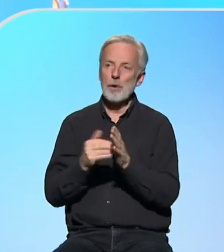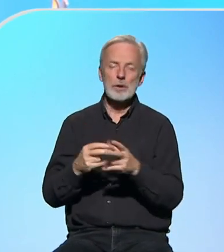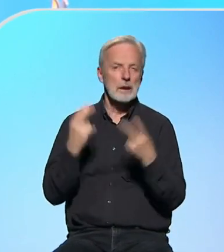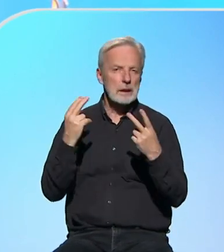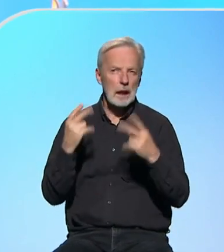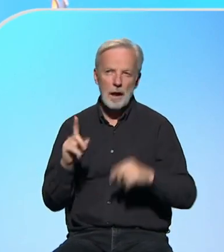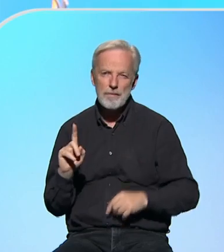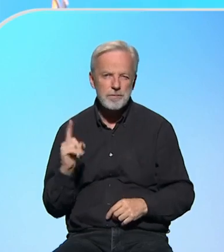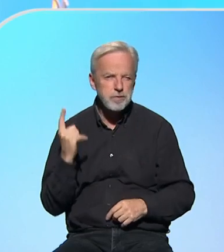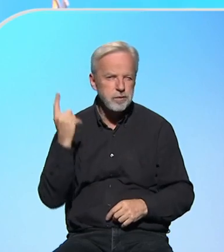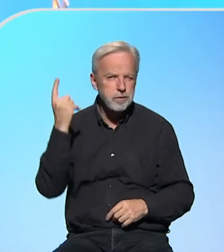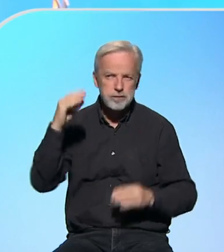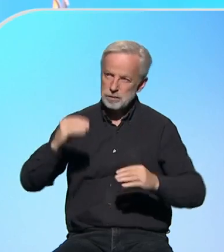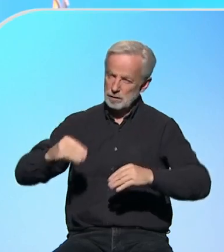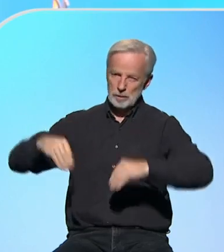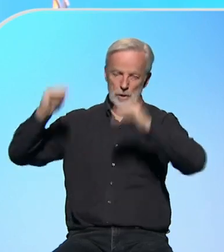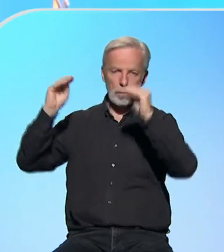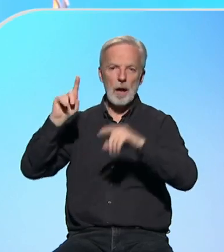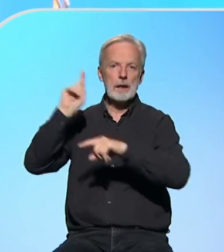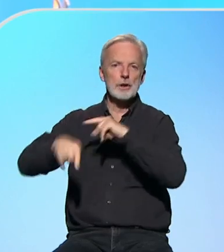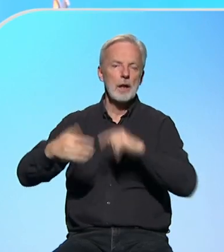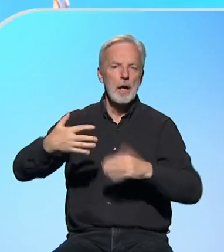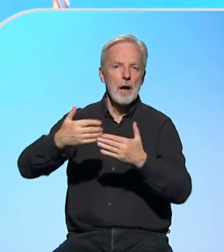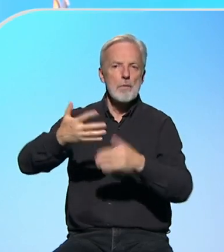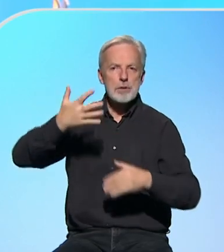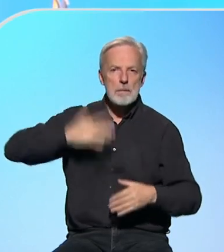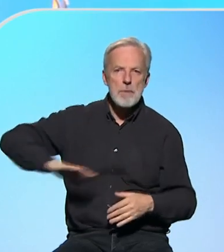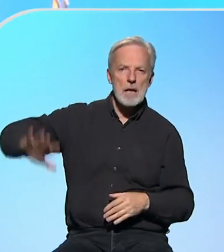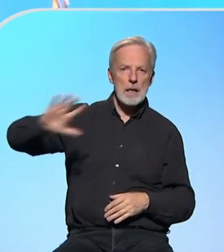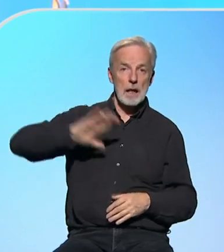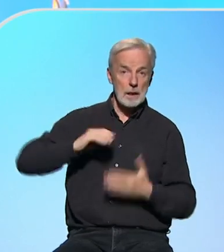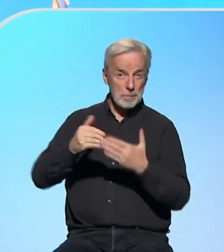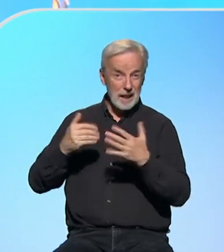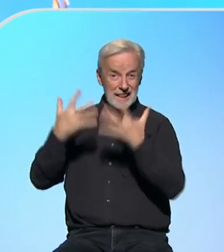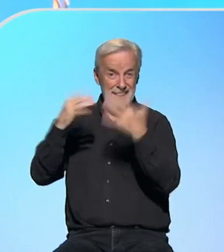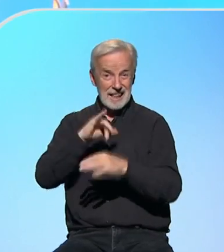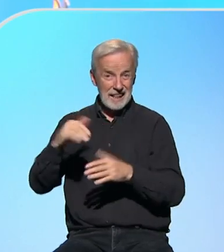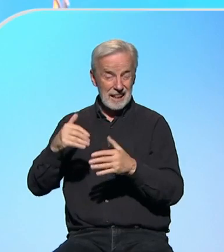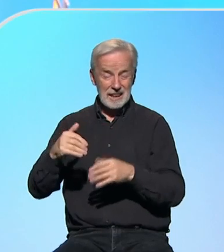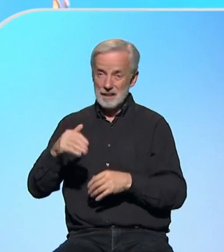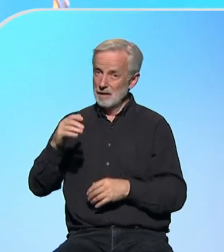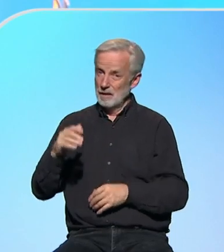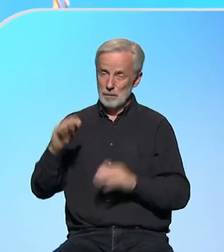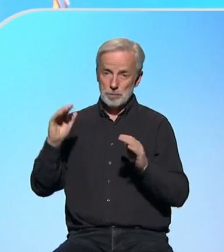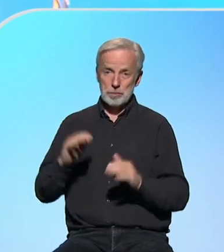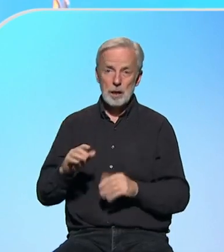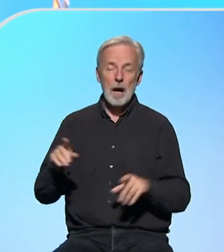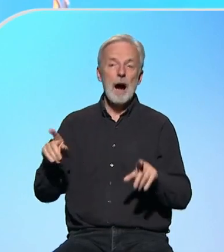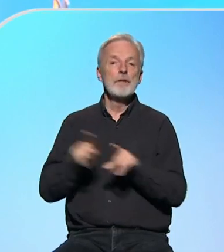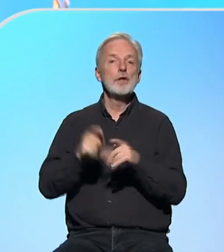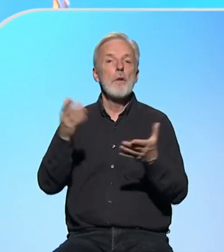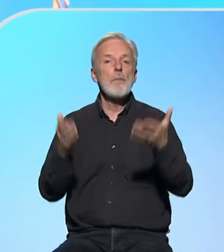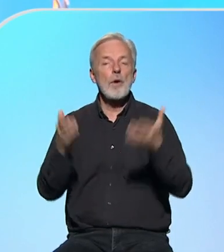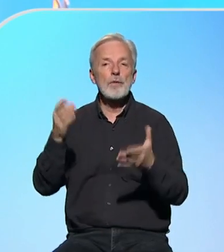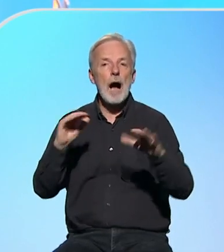neskutečně vystřelila oproti tomu, kde jsme byli třeba 5-10 let zpátky. A to je nejenom v celkovém čísle, ale i ve srovnání třeba s průměrnou mzdou.